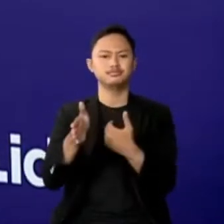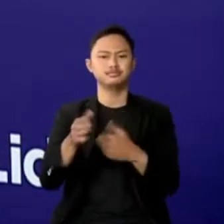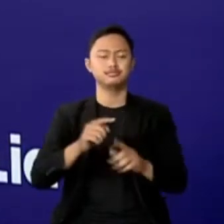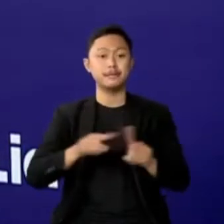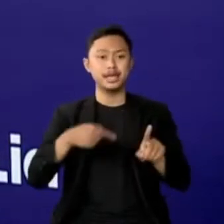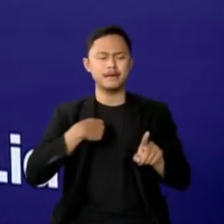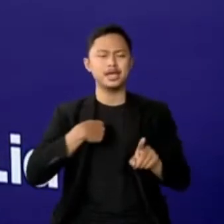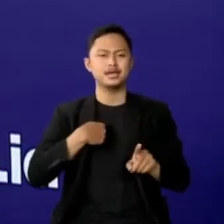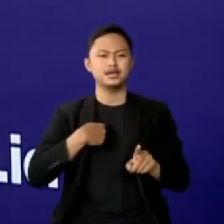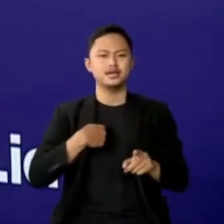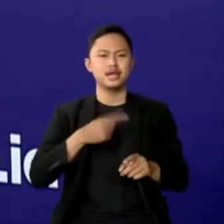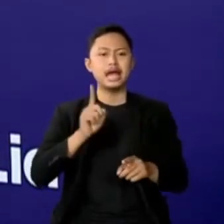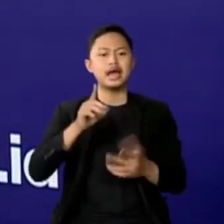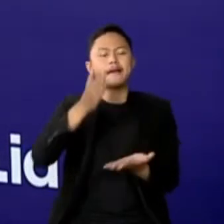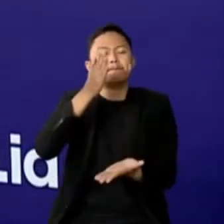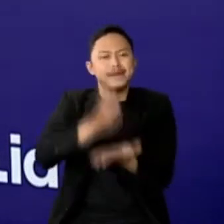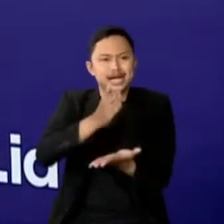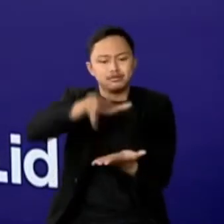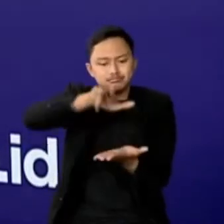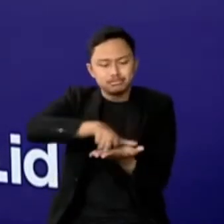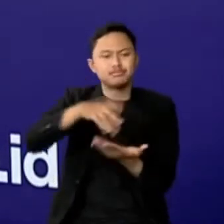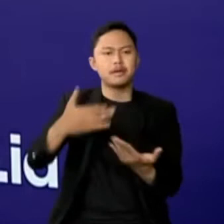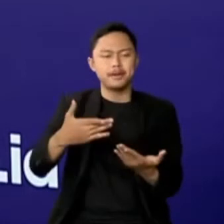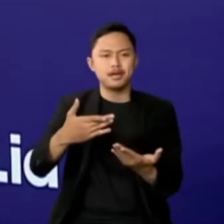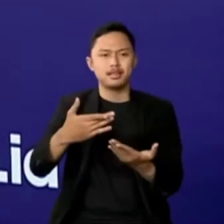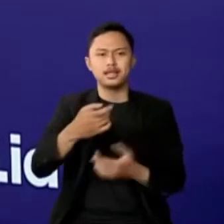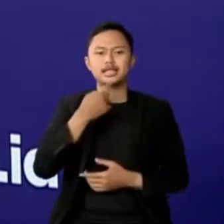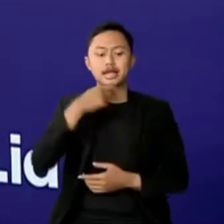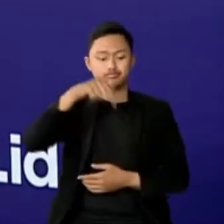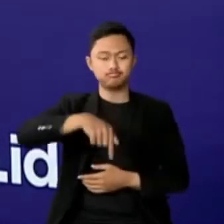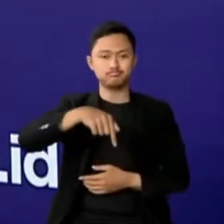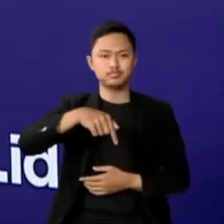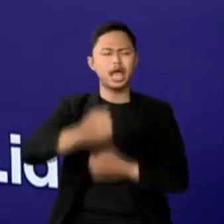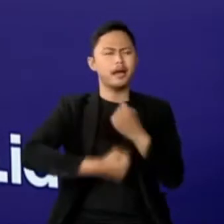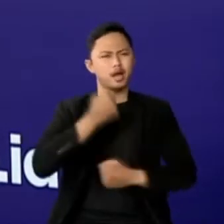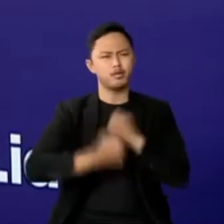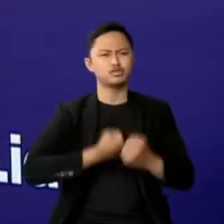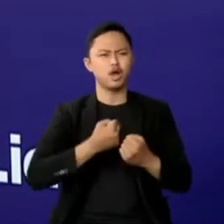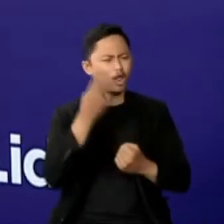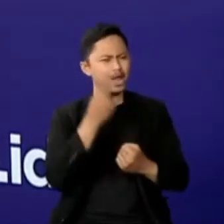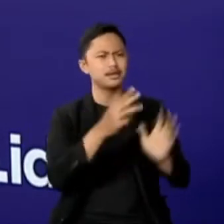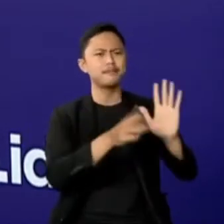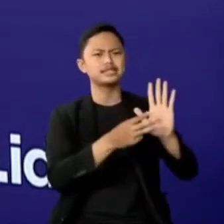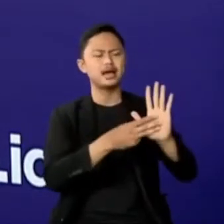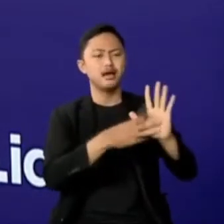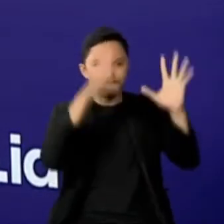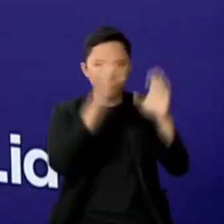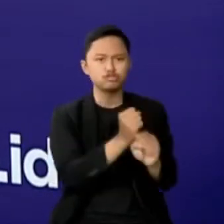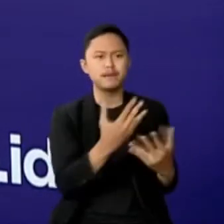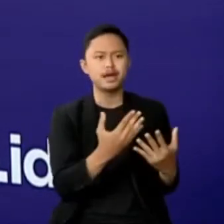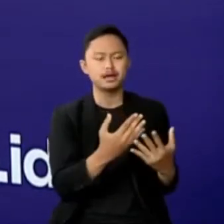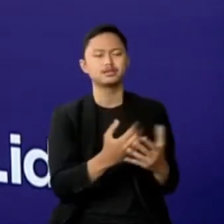sengaja mengambil kebijakan dalam rangka penanganan ini untuk menyelesaikan masalah itu intinya bagaimana